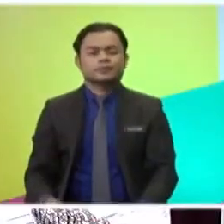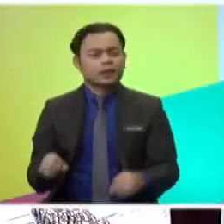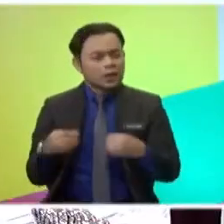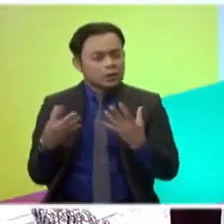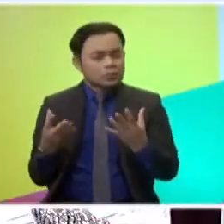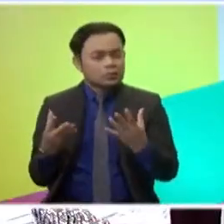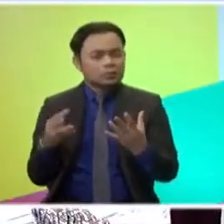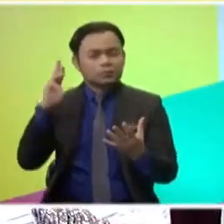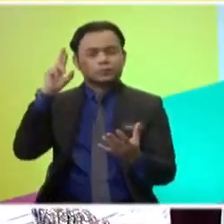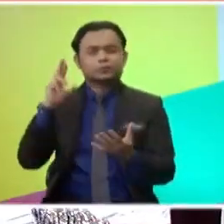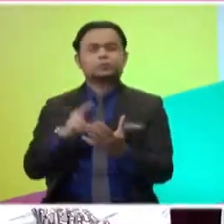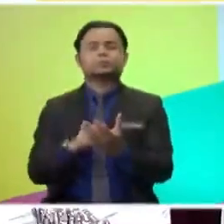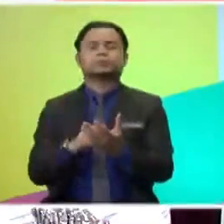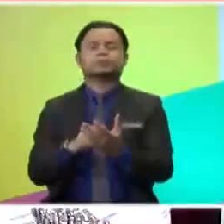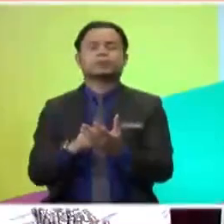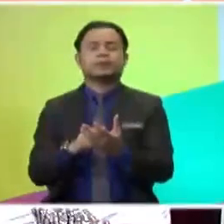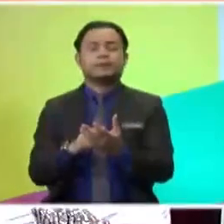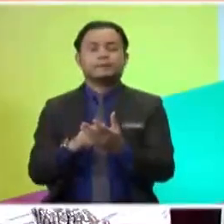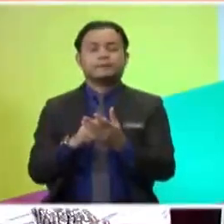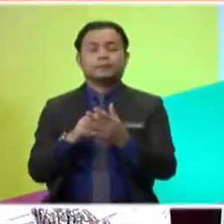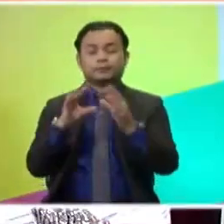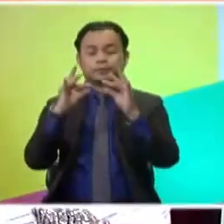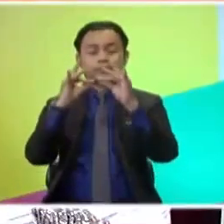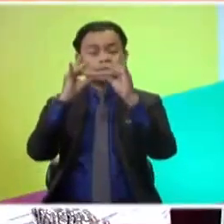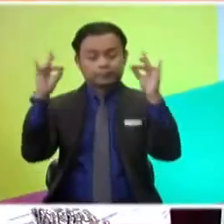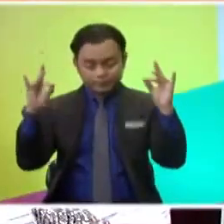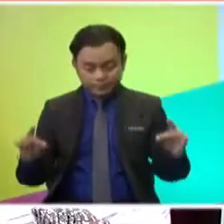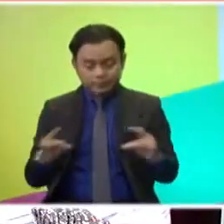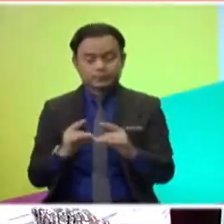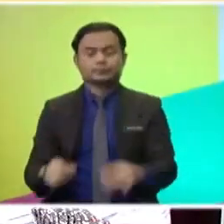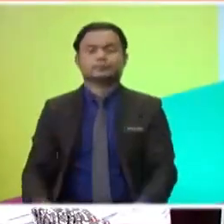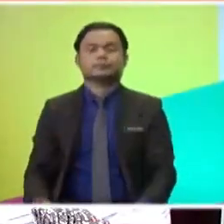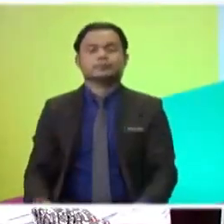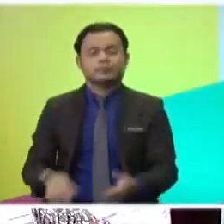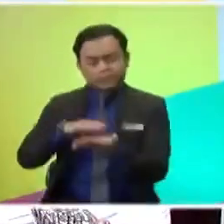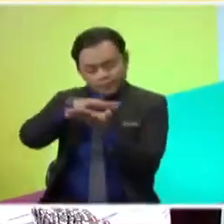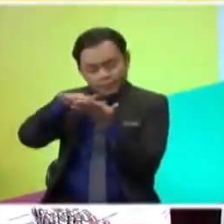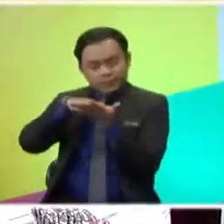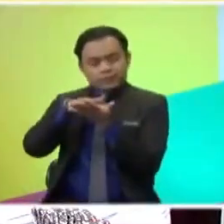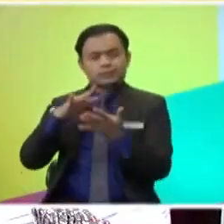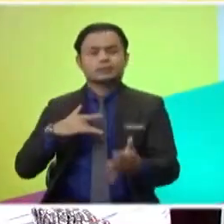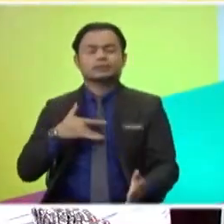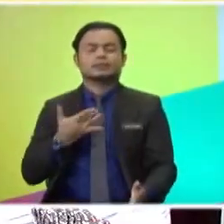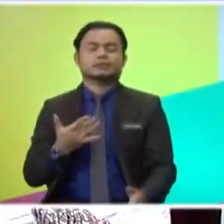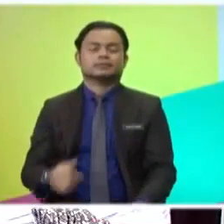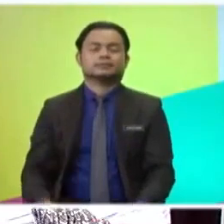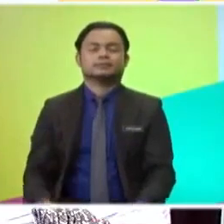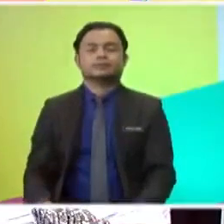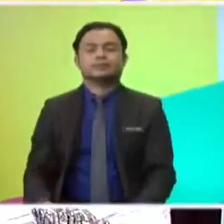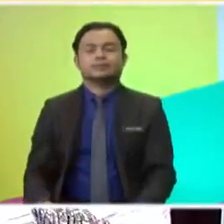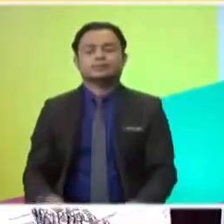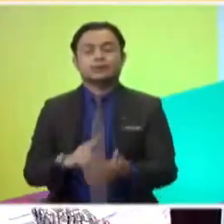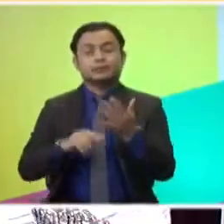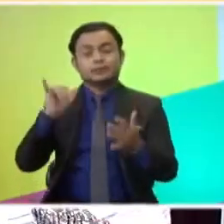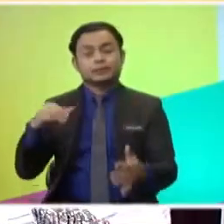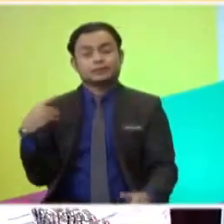timbul itu. Bagaimana agaknya rasa, tekstur apabila disentuh. Itu apa yang kita akan belajar selepas ini. Untuk makluman